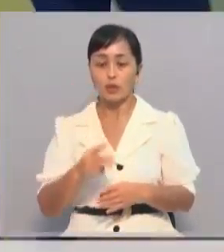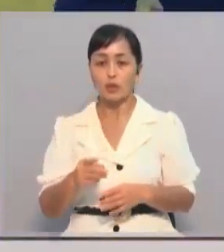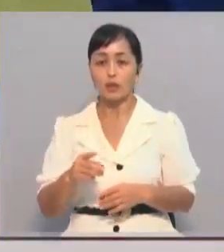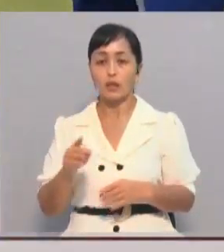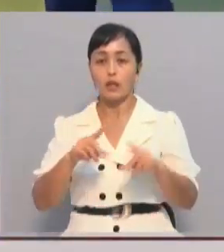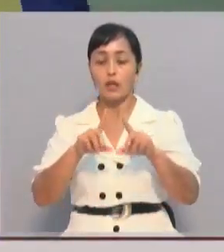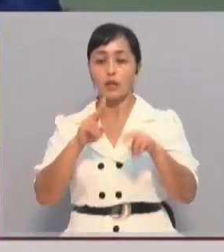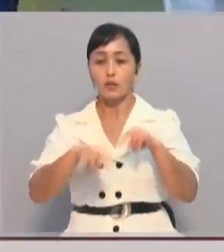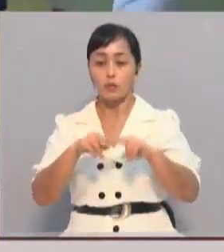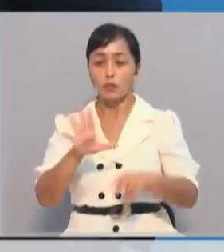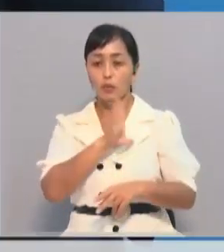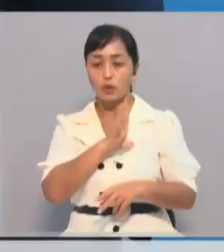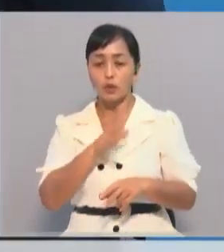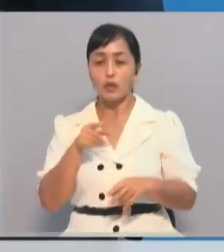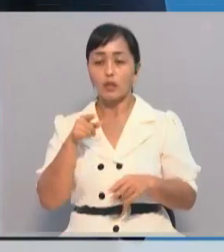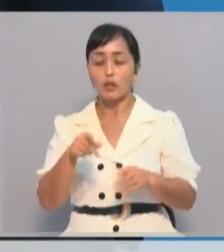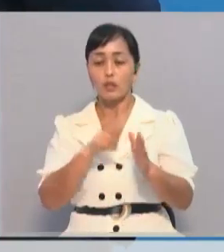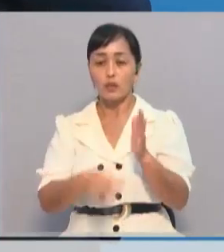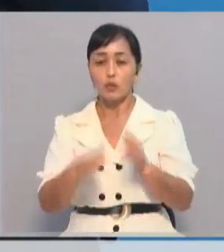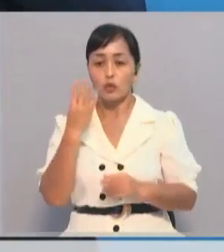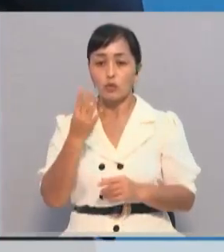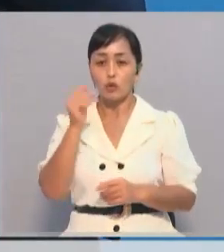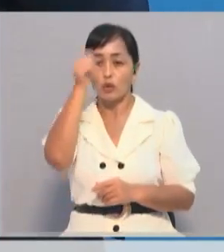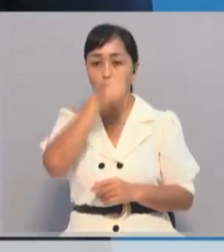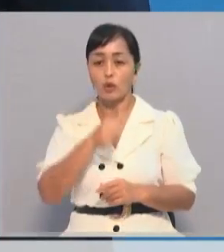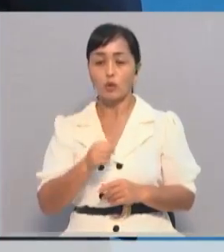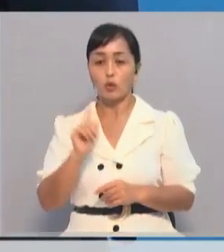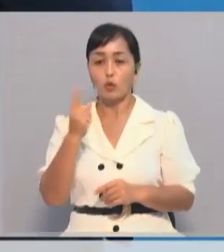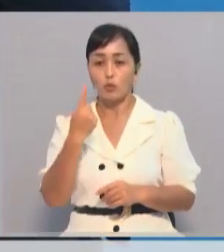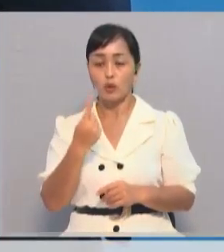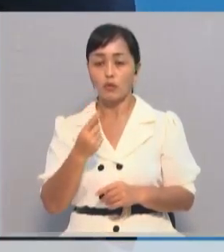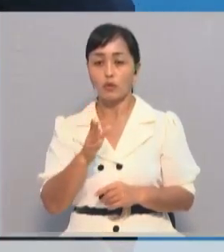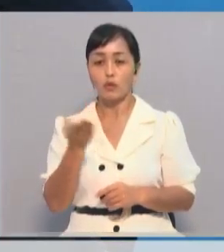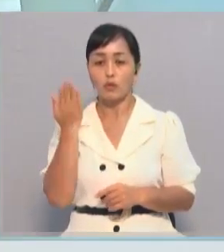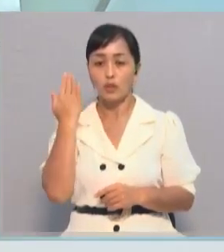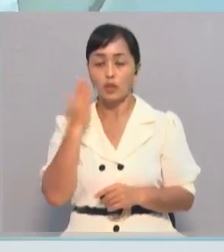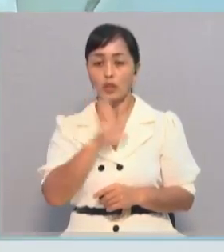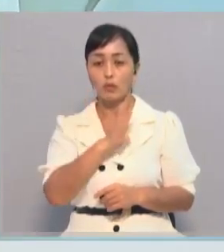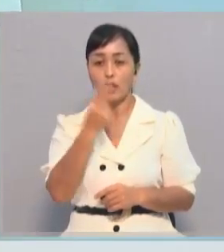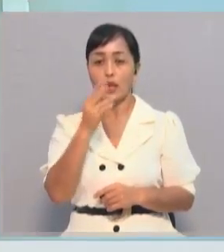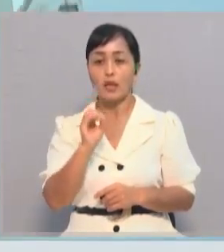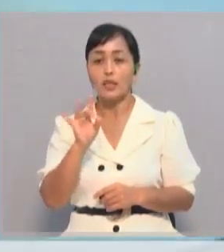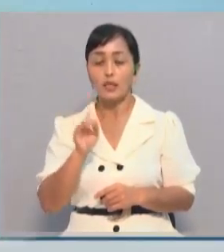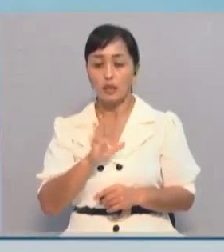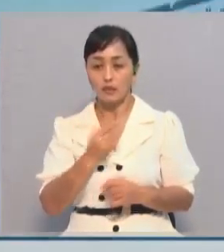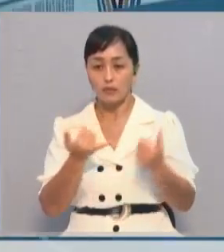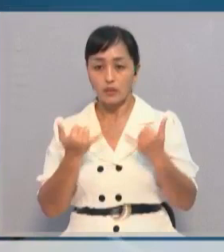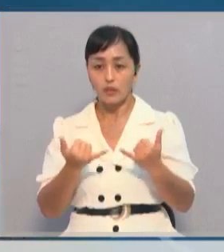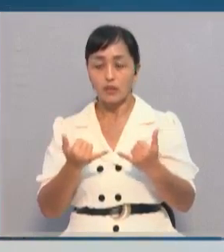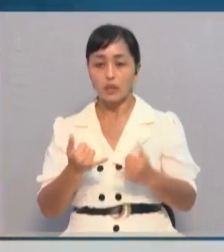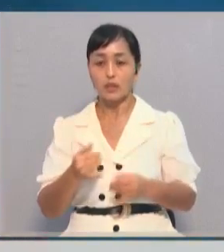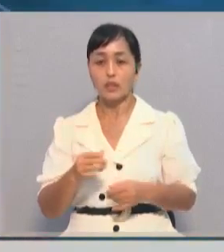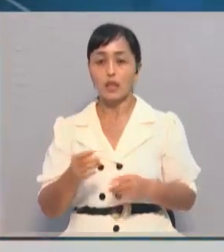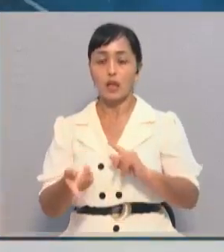в 1904 году. Первоначально было открыто как церковь. В 1987 году объект